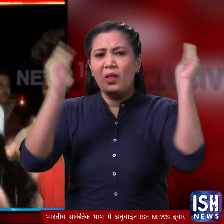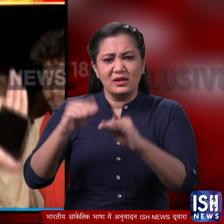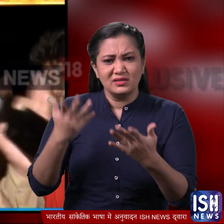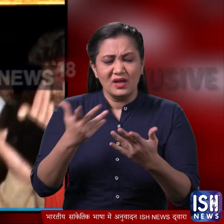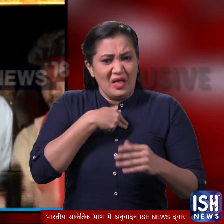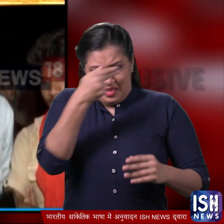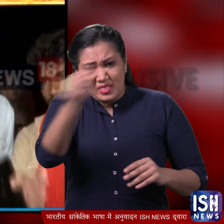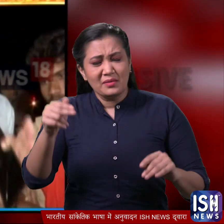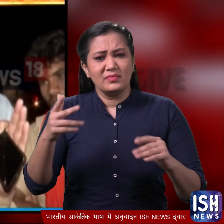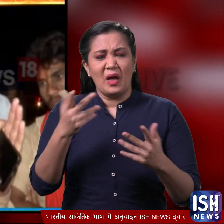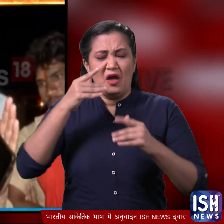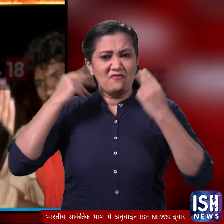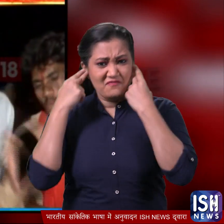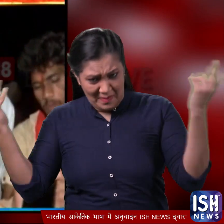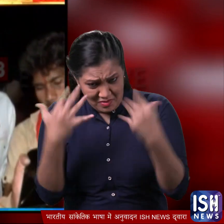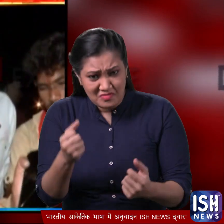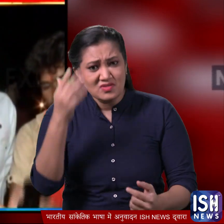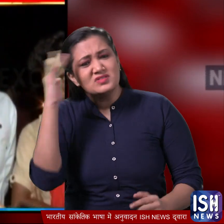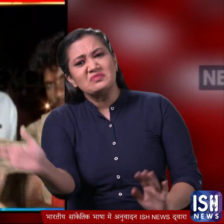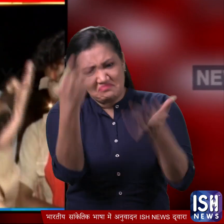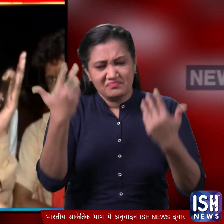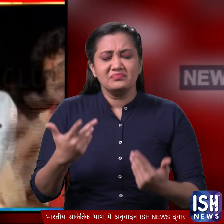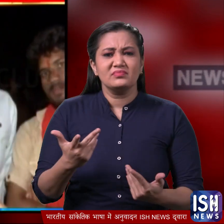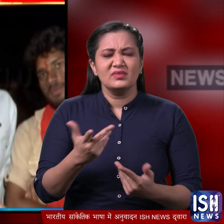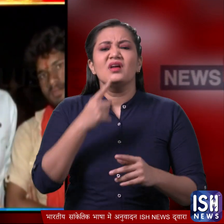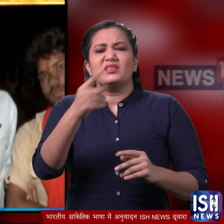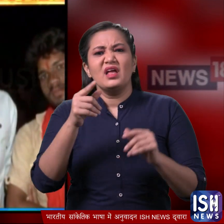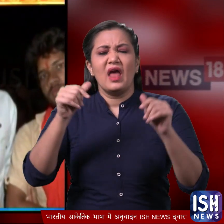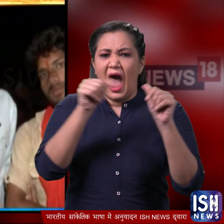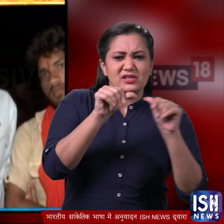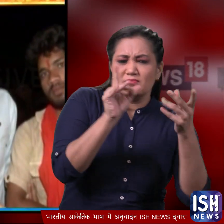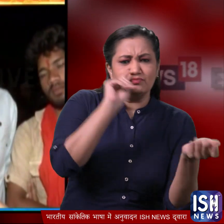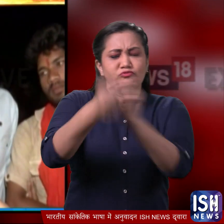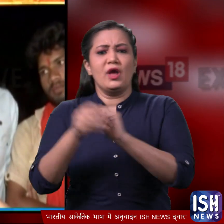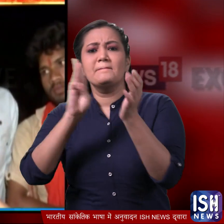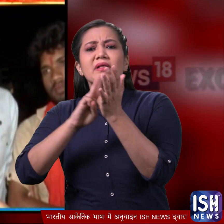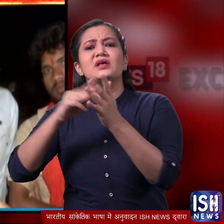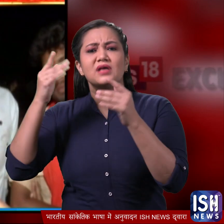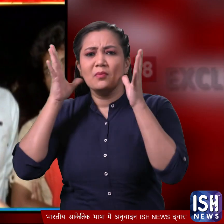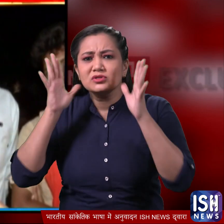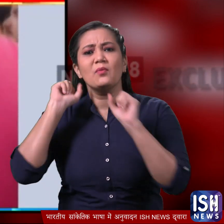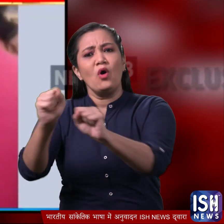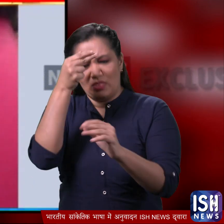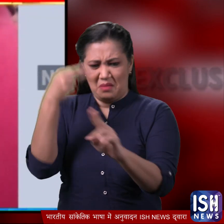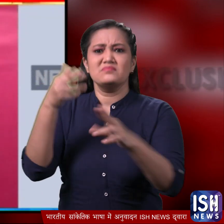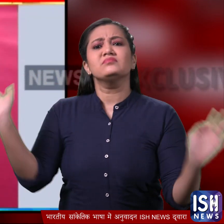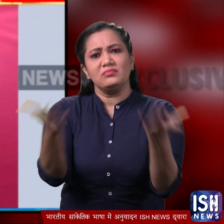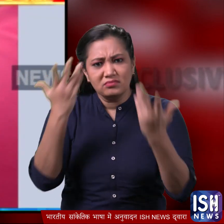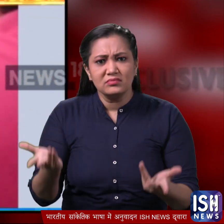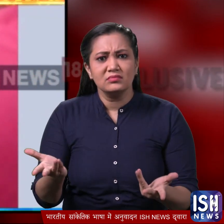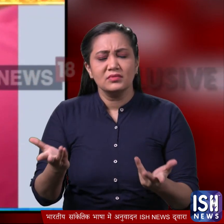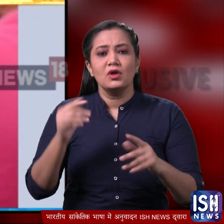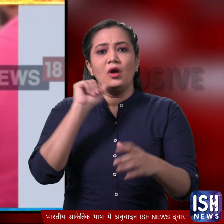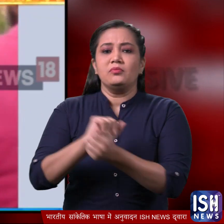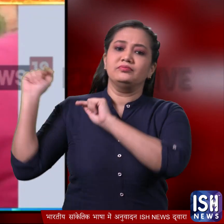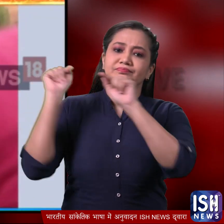इतना ही नाम देने का शौक है और इतना ही पॉपुलर होने का शौक है, हिम्मत है तो रख दो ना मदरसे में क्या चल रहा है। इस बवाल के बाद